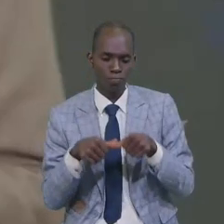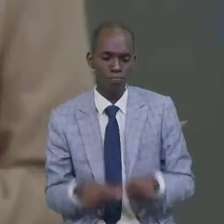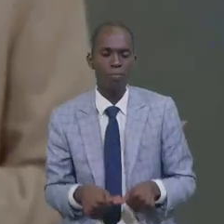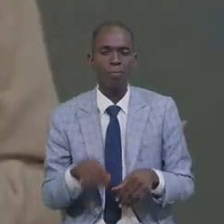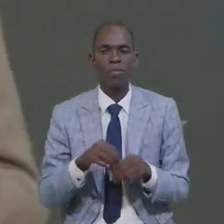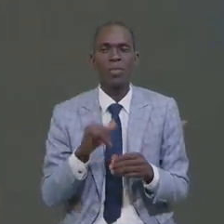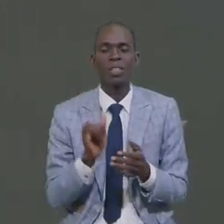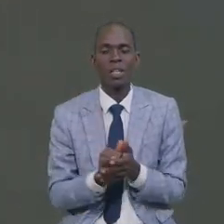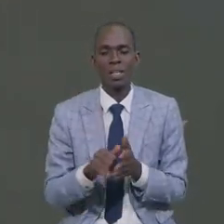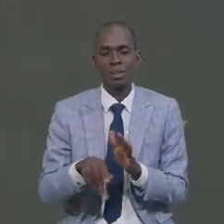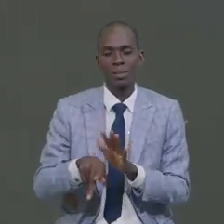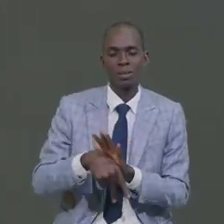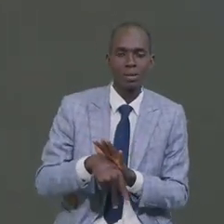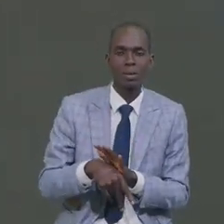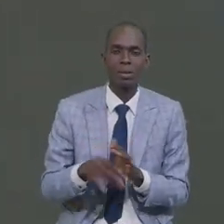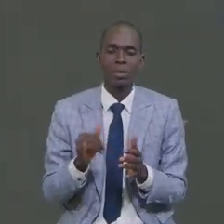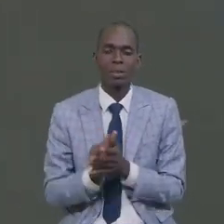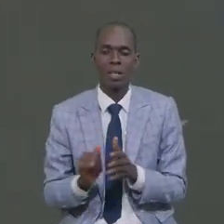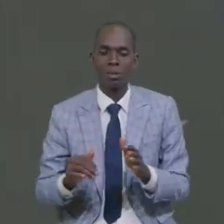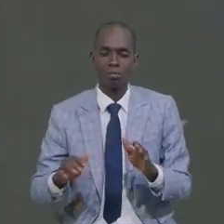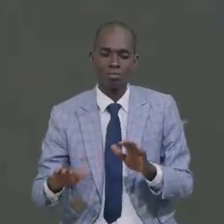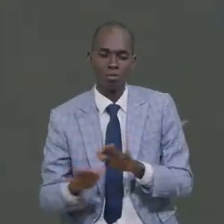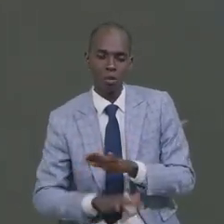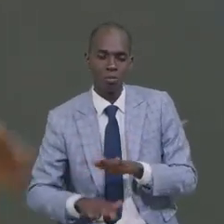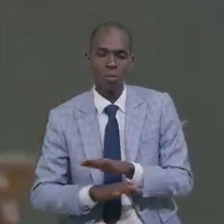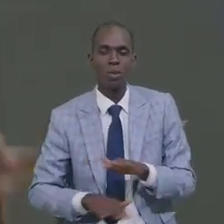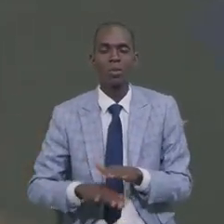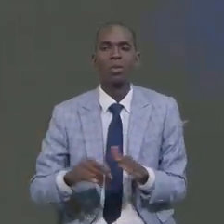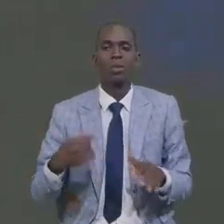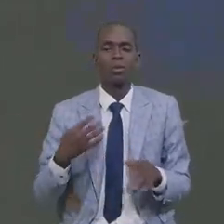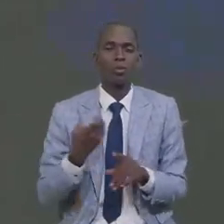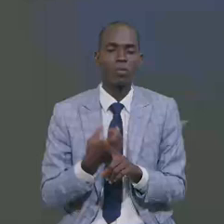et nous ne devons donc pas rester dans la maternelle du ministère.